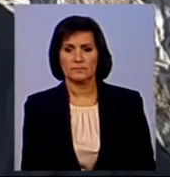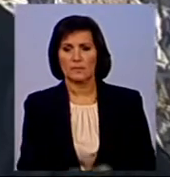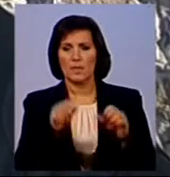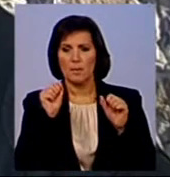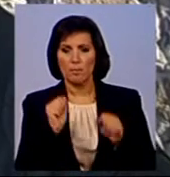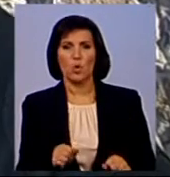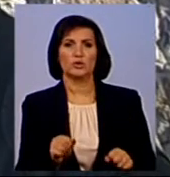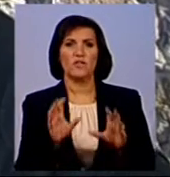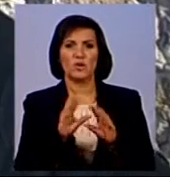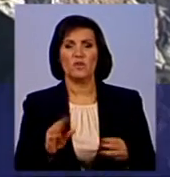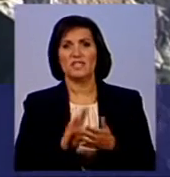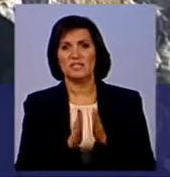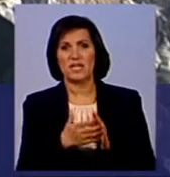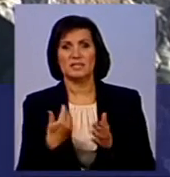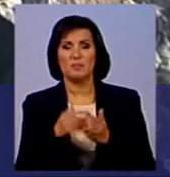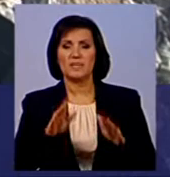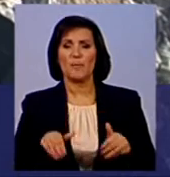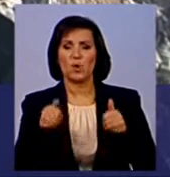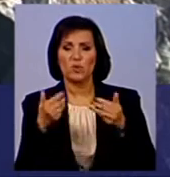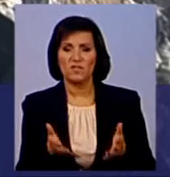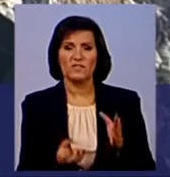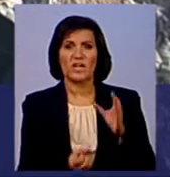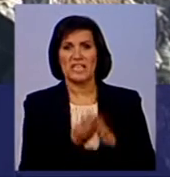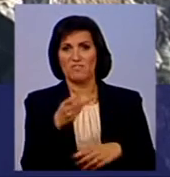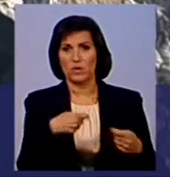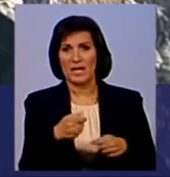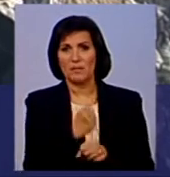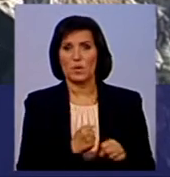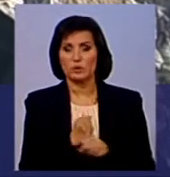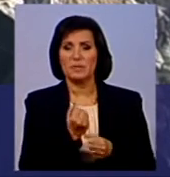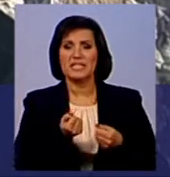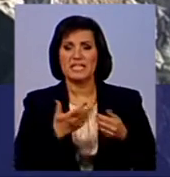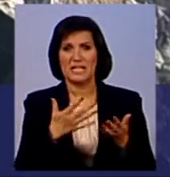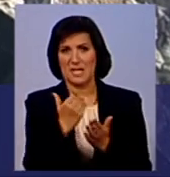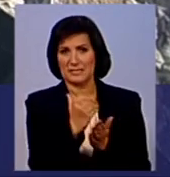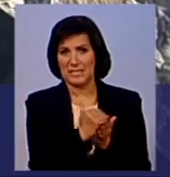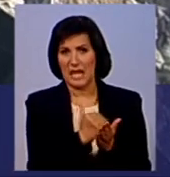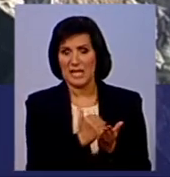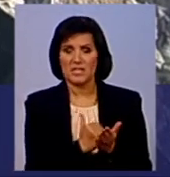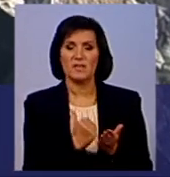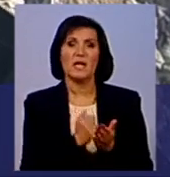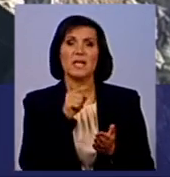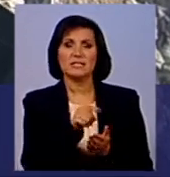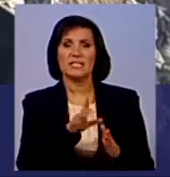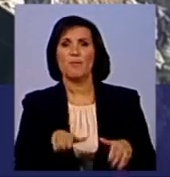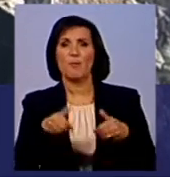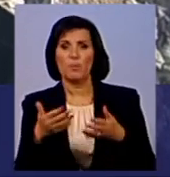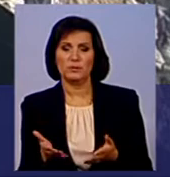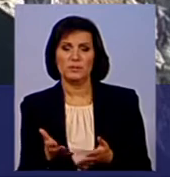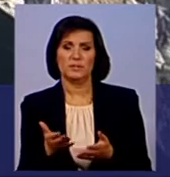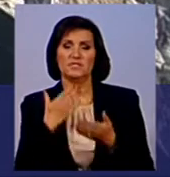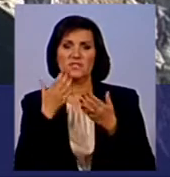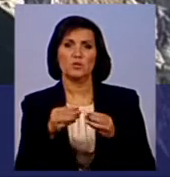Можна врегулювати ситуацію, наприклад, запропонувавши нефтетрейдерам розробити кілька сценаріїв і з їхніми пропозиціями